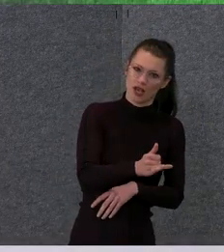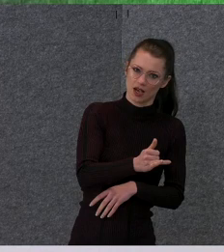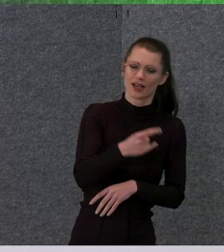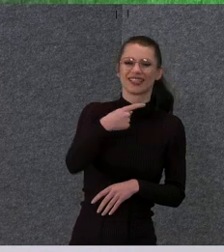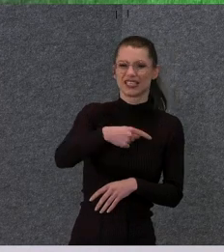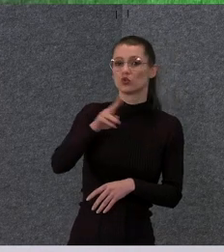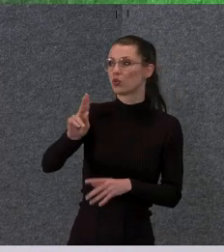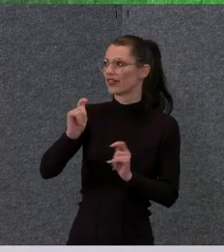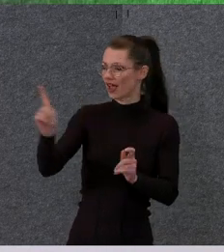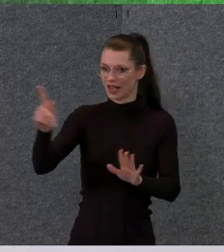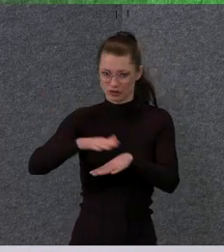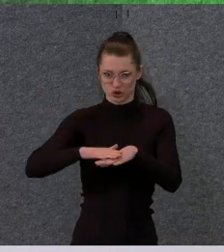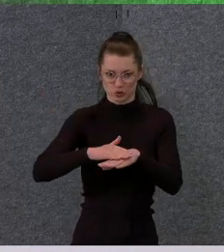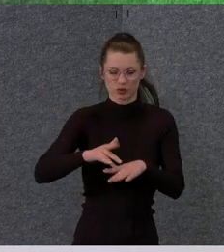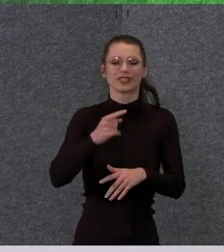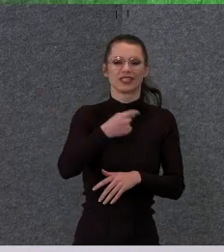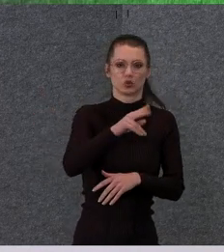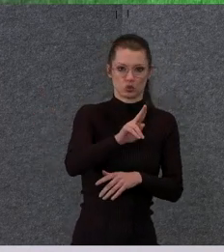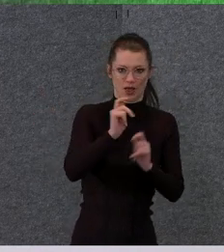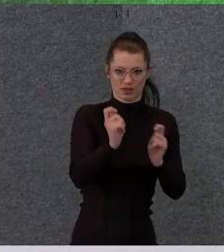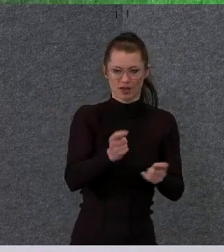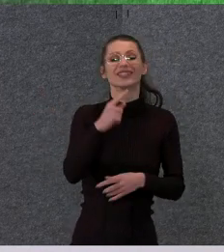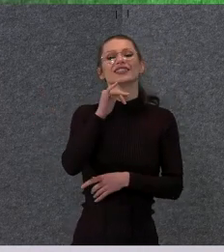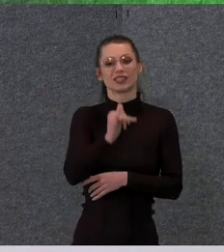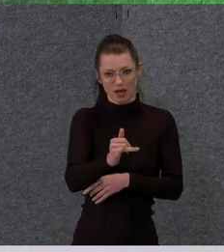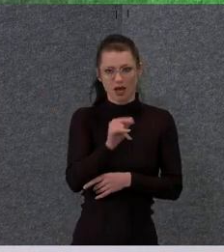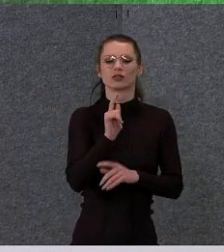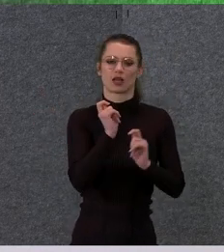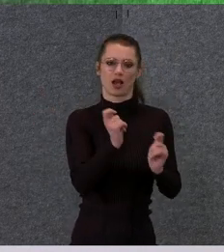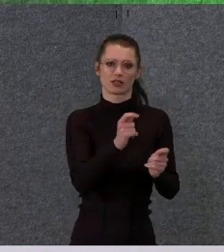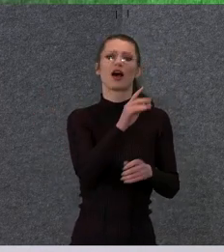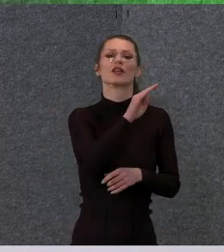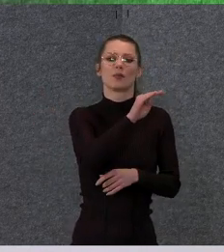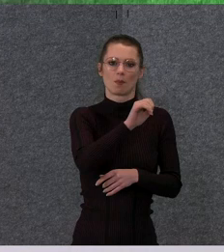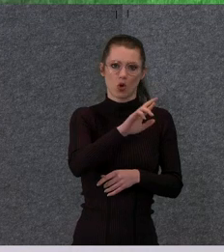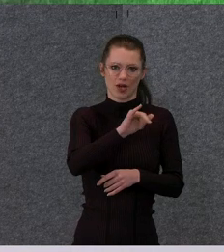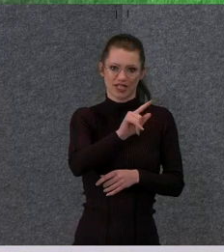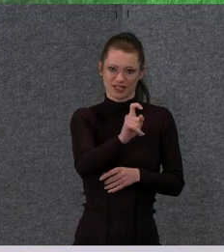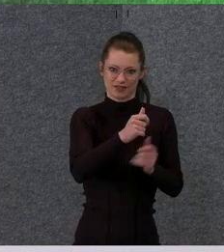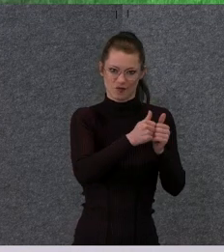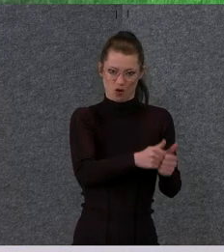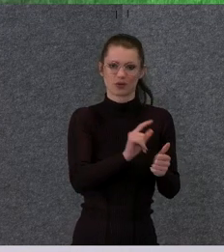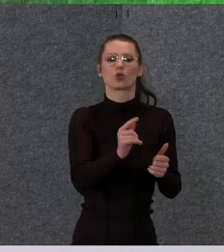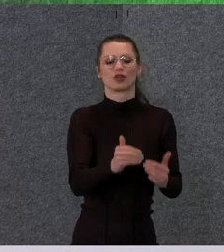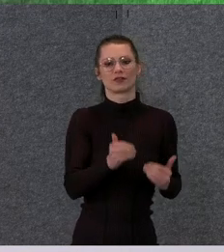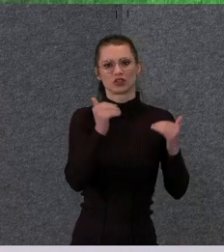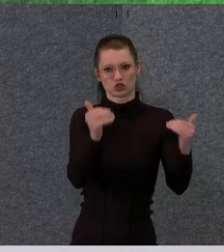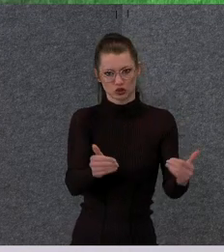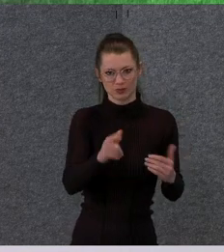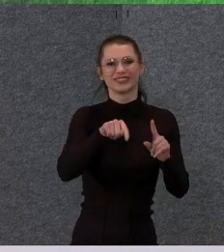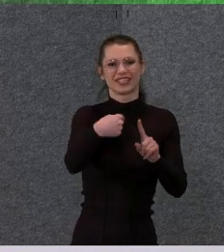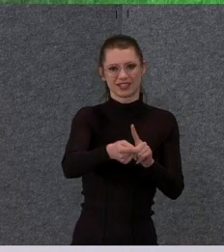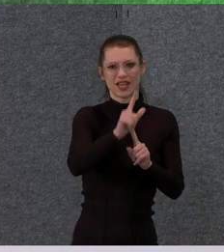GU-Antrags, Entschuldigung. Ihr habt mit Ja die Möglichkeit, dem Antrag von Moritz zu folgen und einer Vertagung auf die nächste